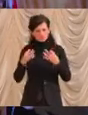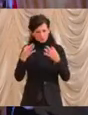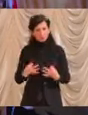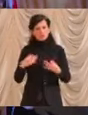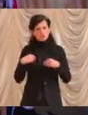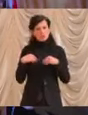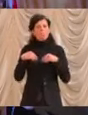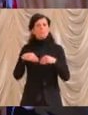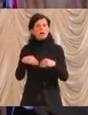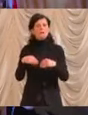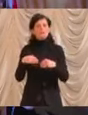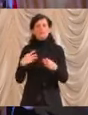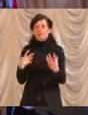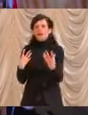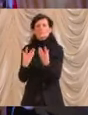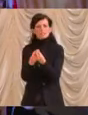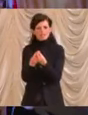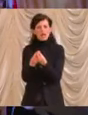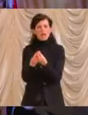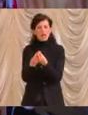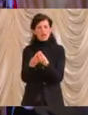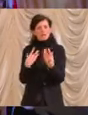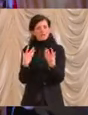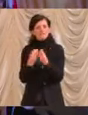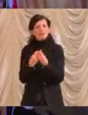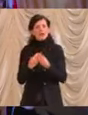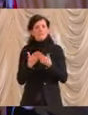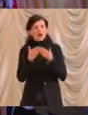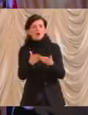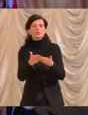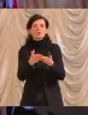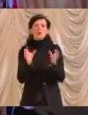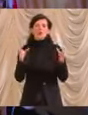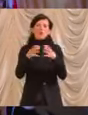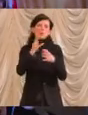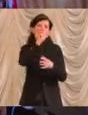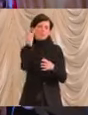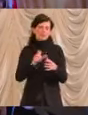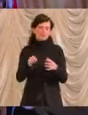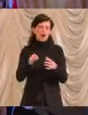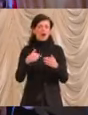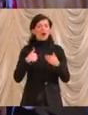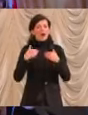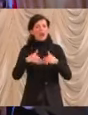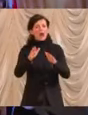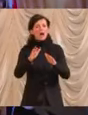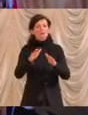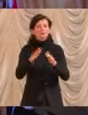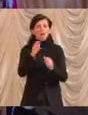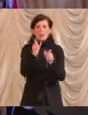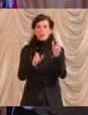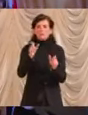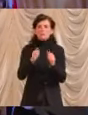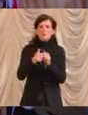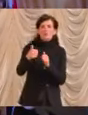faremo la nostra parte insieme alla nostra comunità, facendo in modo che di non lasciare indietro nessuno.